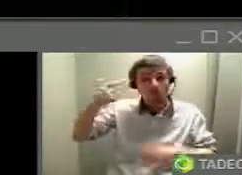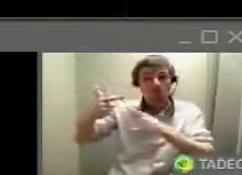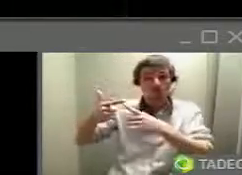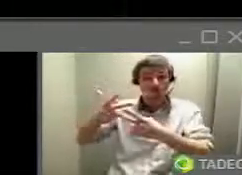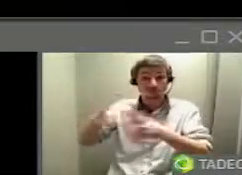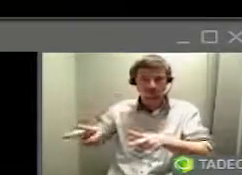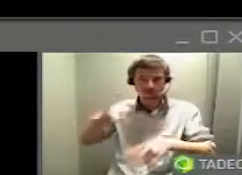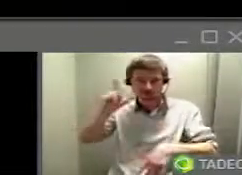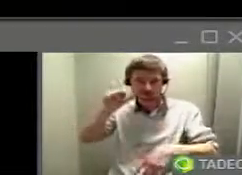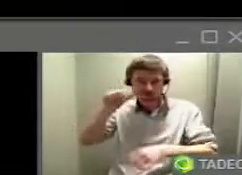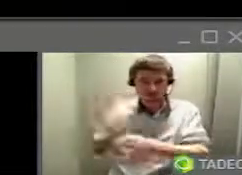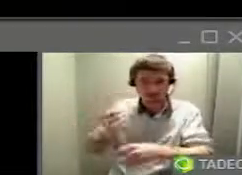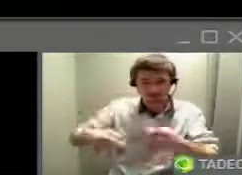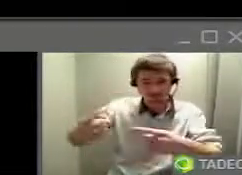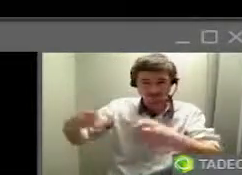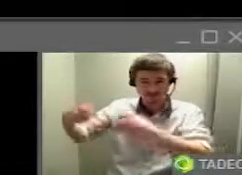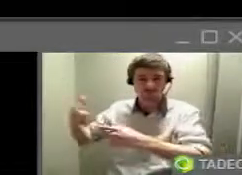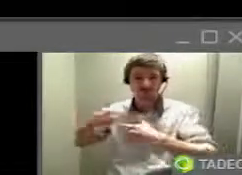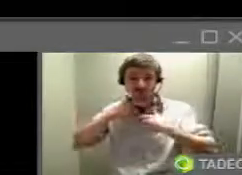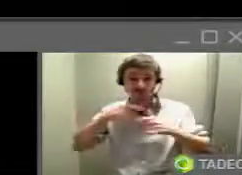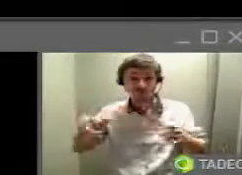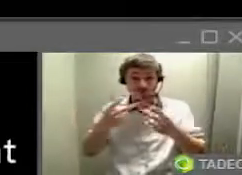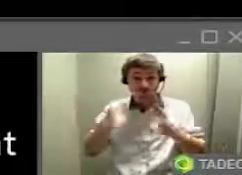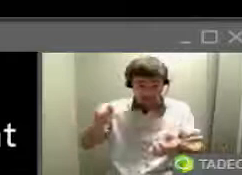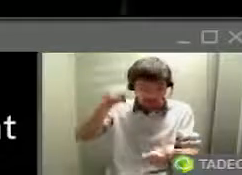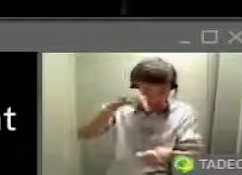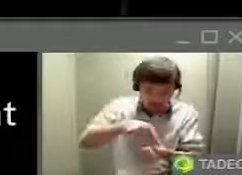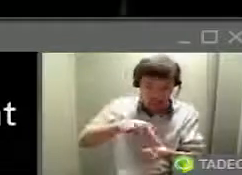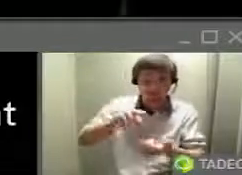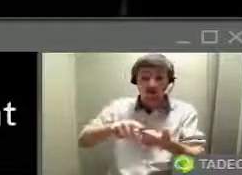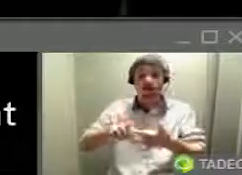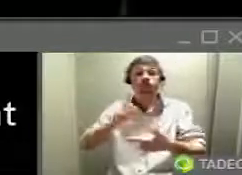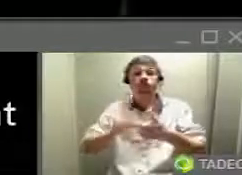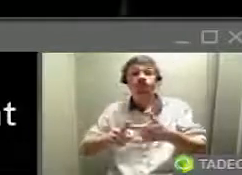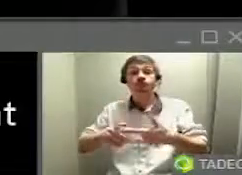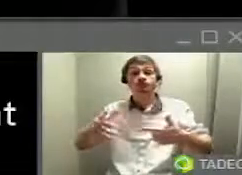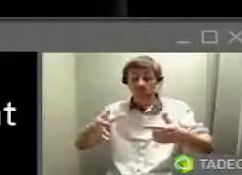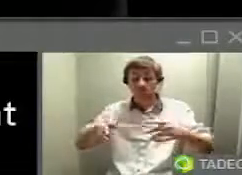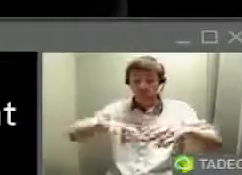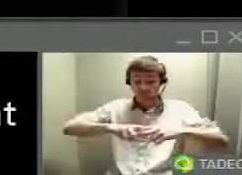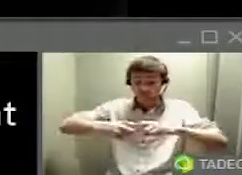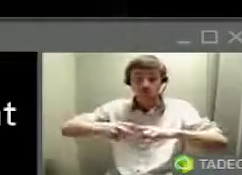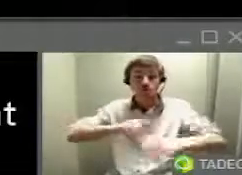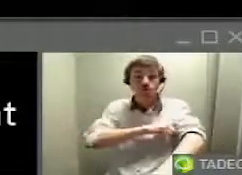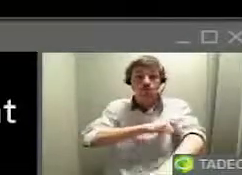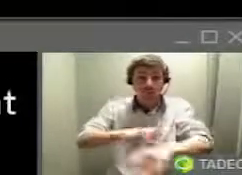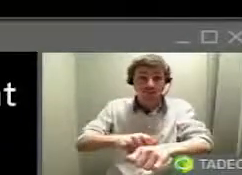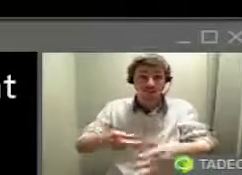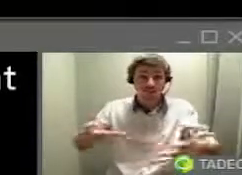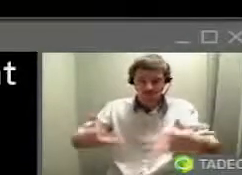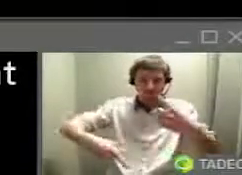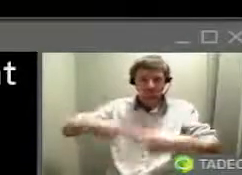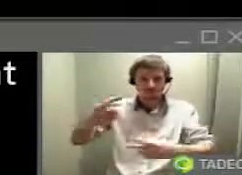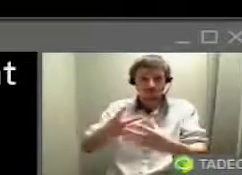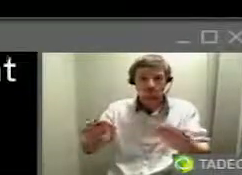dans la ville, mais aussi autour des enceintes sportives, ce qui a permis à énormément de spectateurs valides, comme on dit, de venir participer à